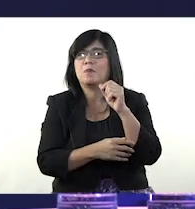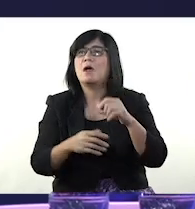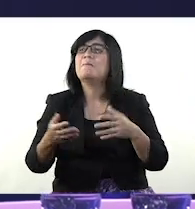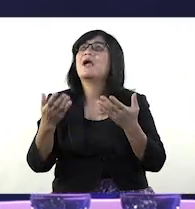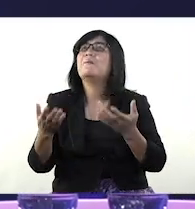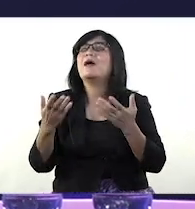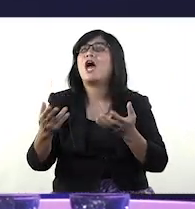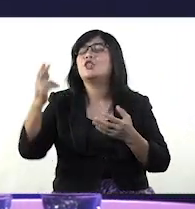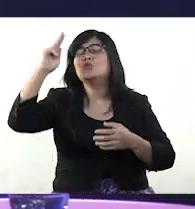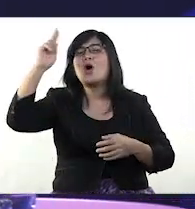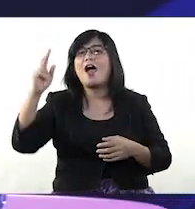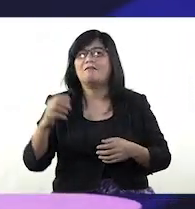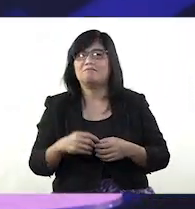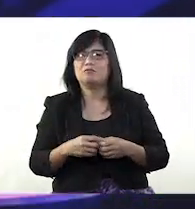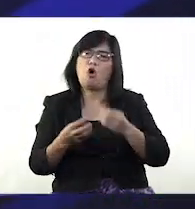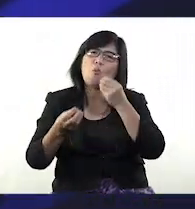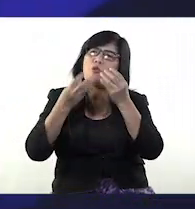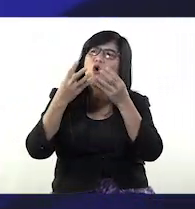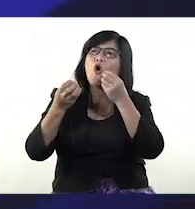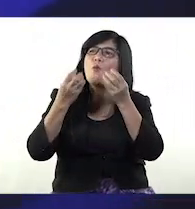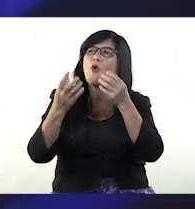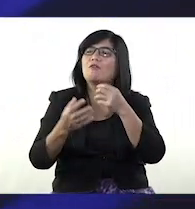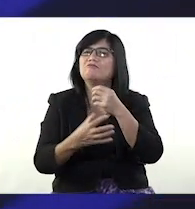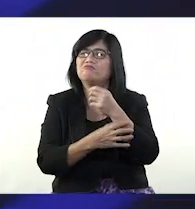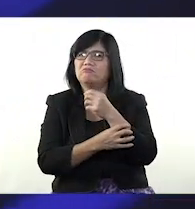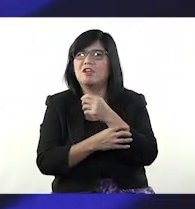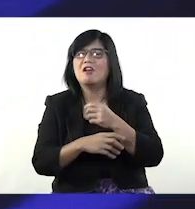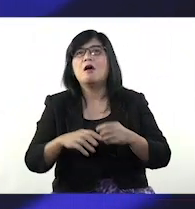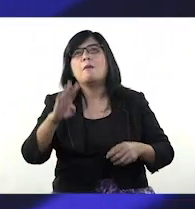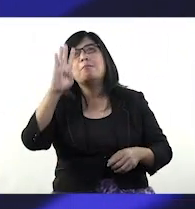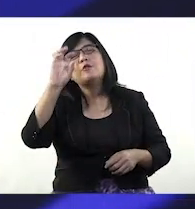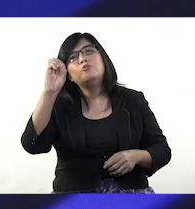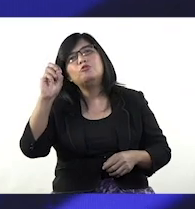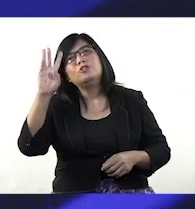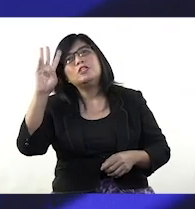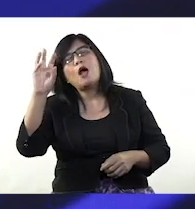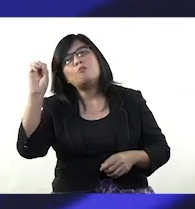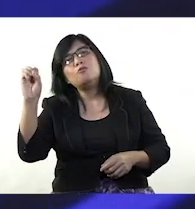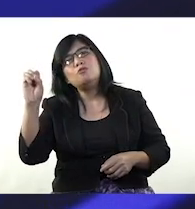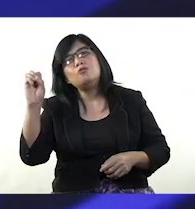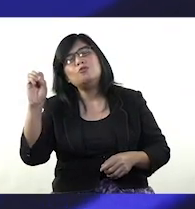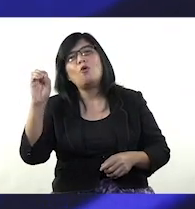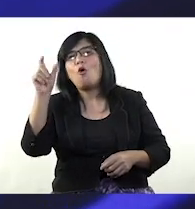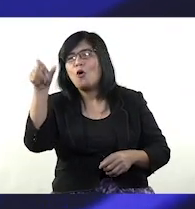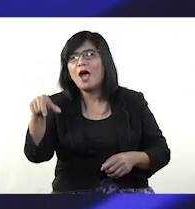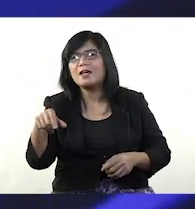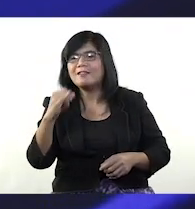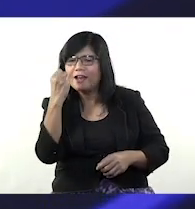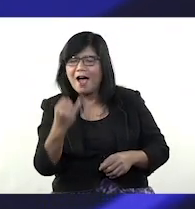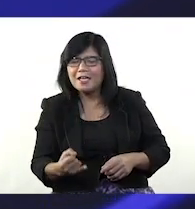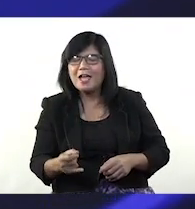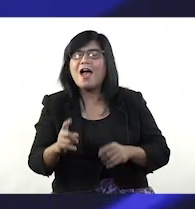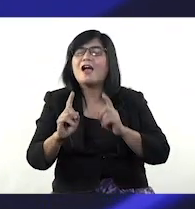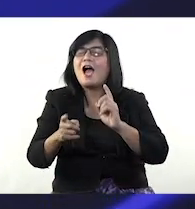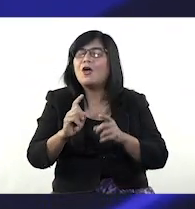Hai tiap tawar terus sama 40320 dan terakhir doanya Tuhan kalau ada